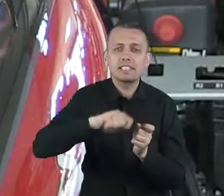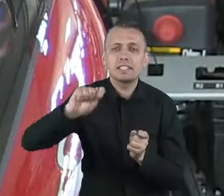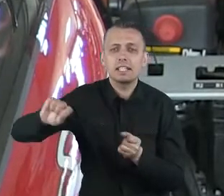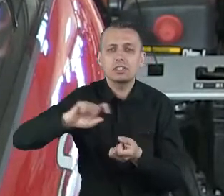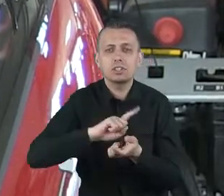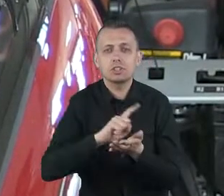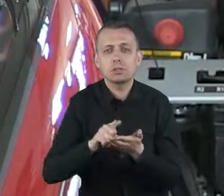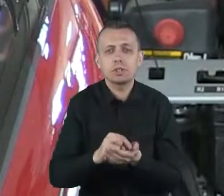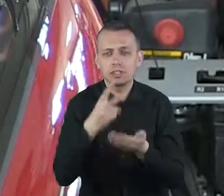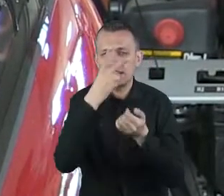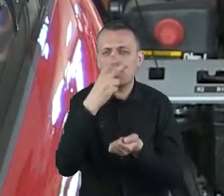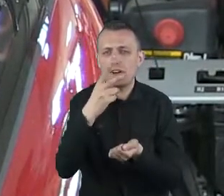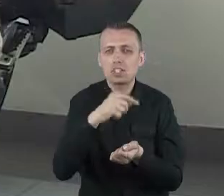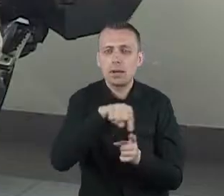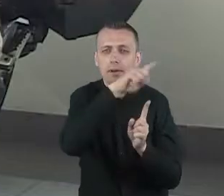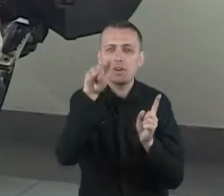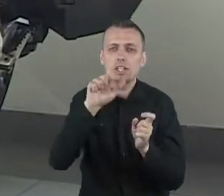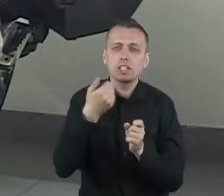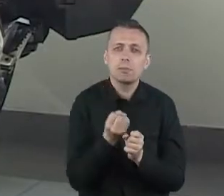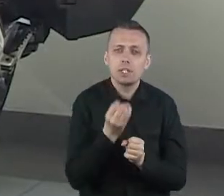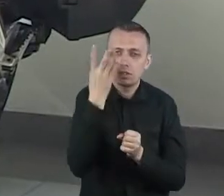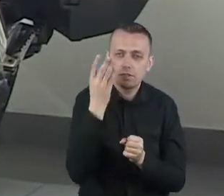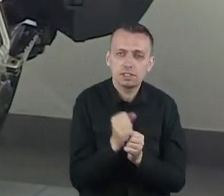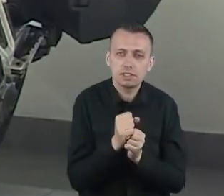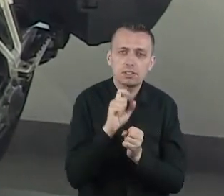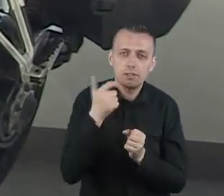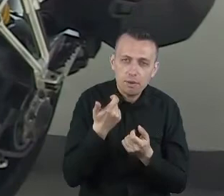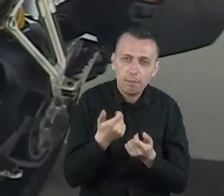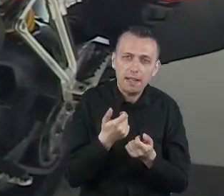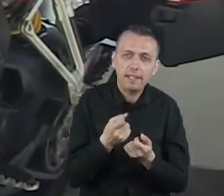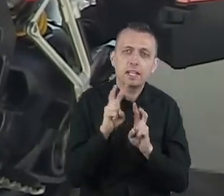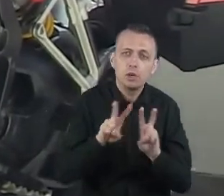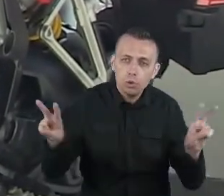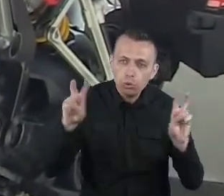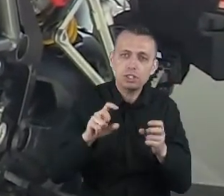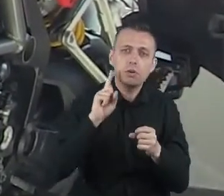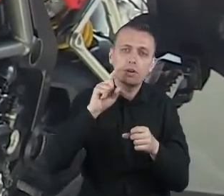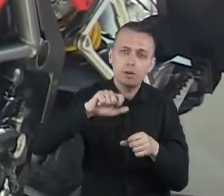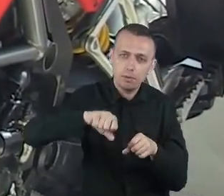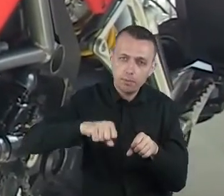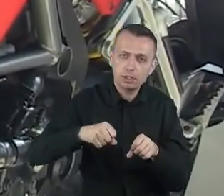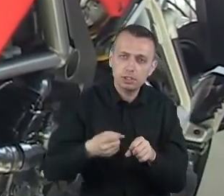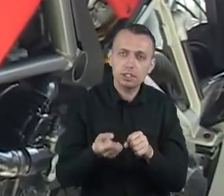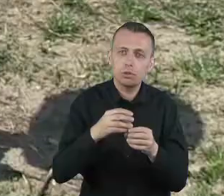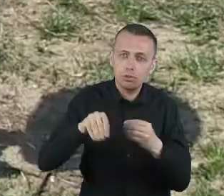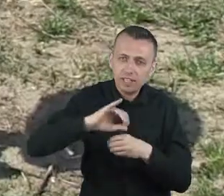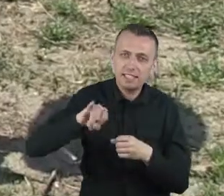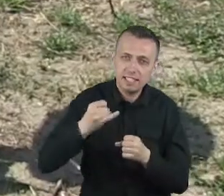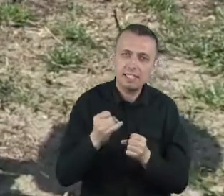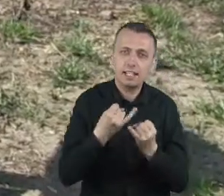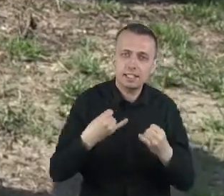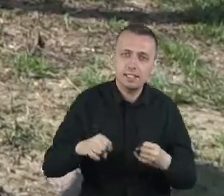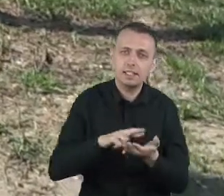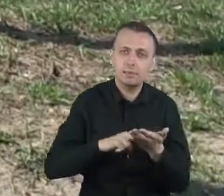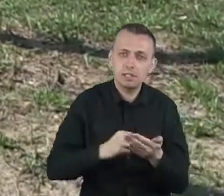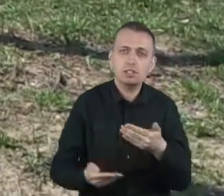w tym okresie pierwszym wiosennym tych zdarzeń z udziałem motocykla jest znacznie więcej niż w normalnym sezonie. W ubiegłym roku